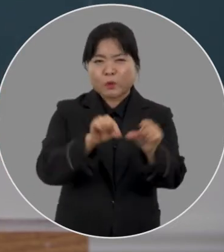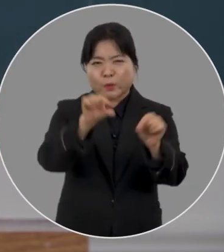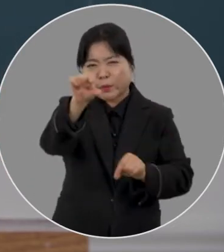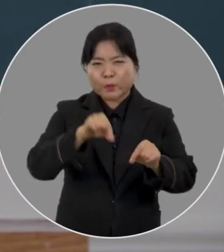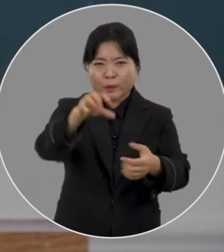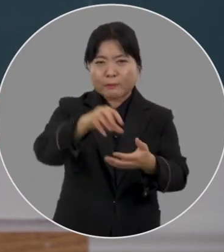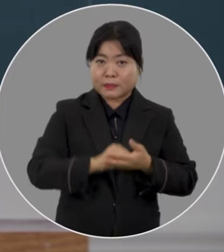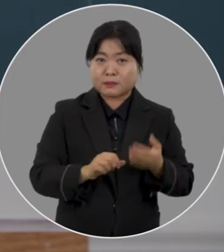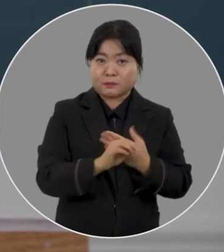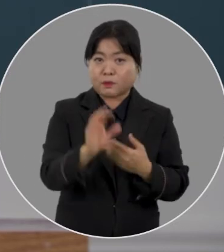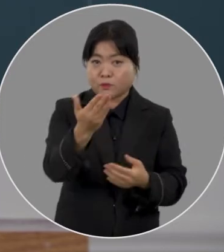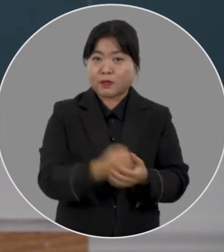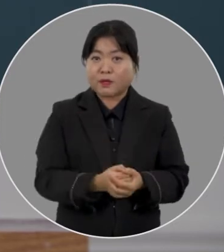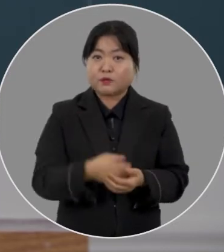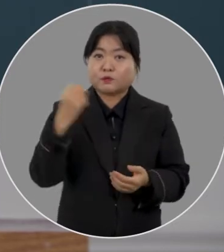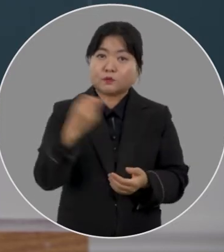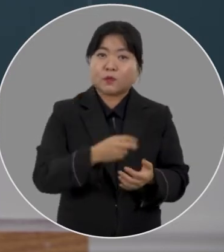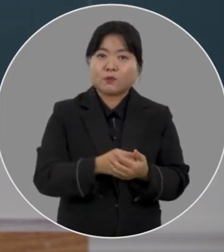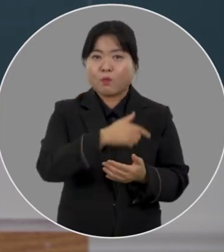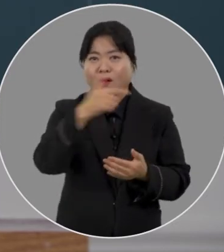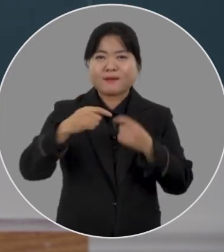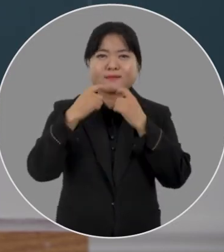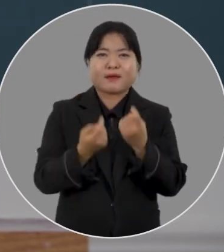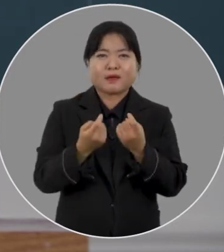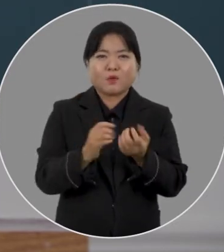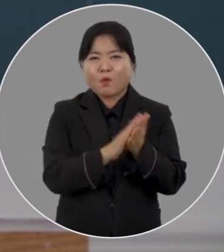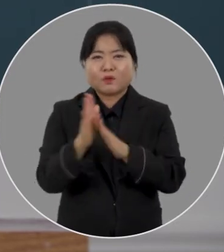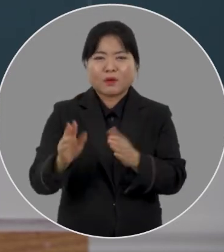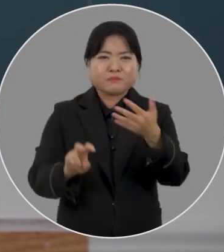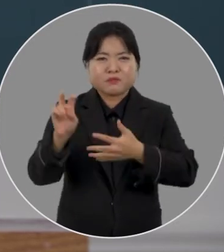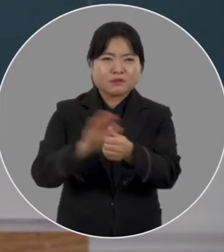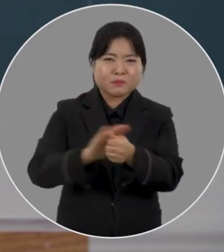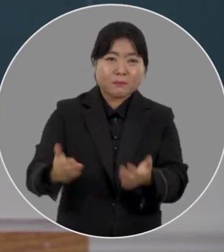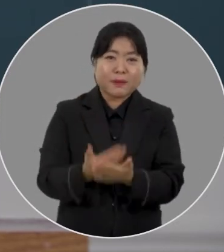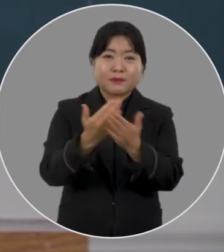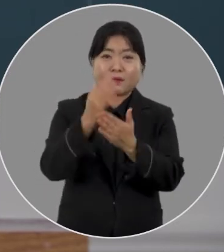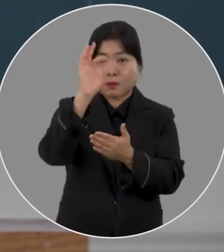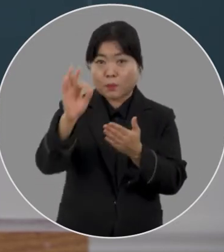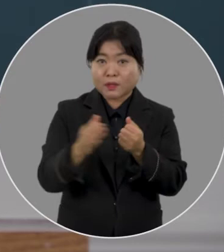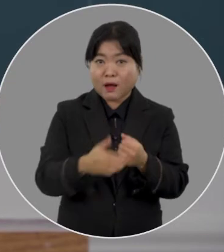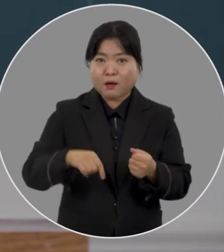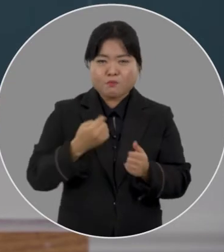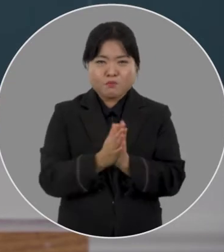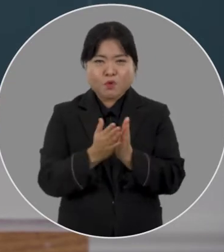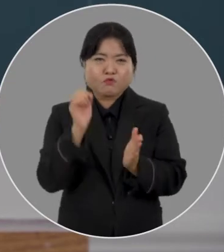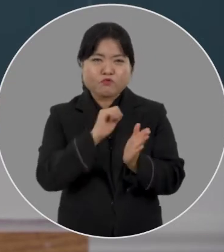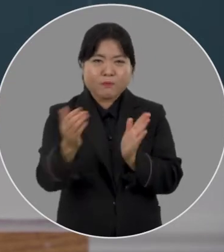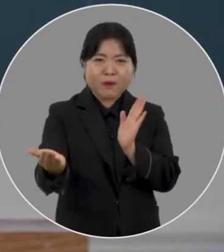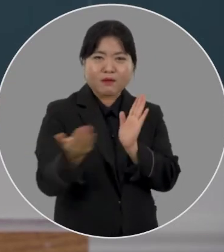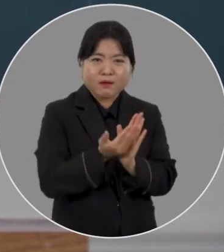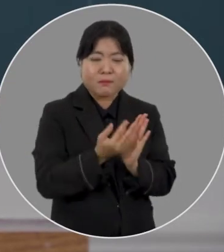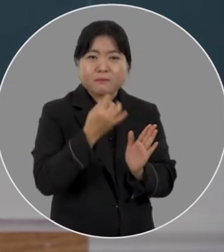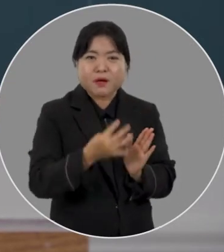선택해서 받아들이면 되거든요. 또한 워낙 개인화되어 있는 그런 미디어 서비스가 발달을 하다 보니까 본인의 취향에 맞는